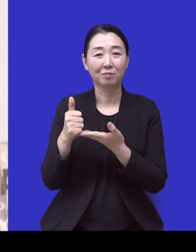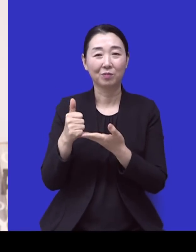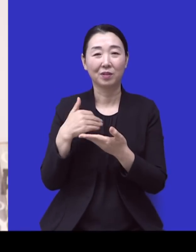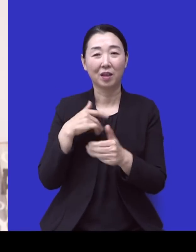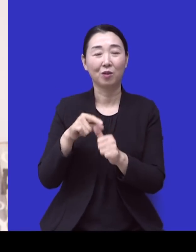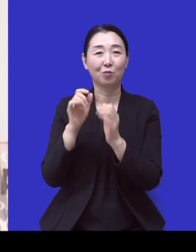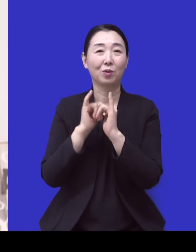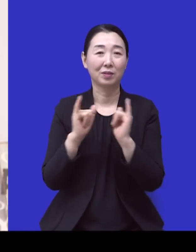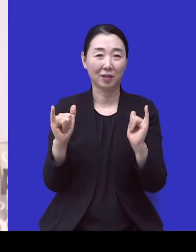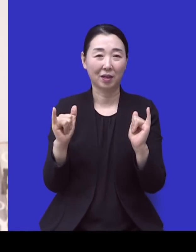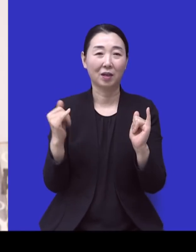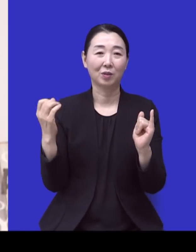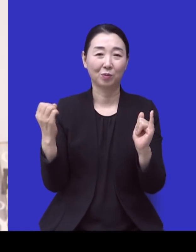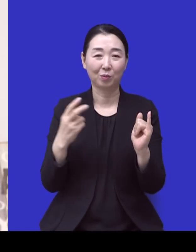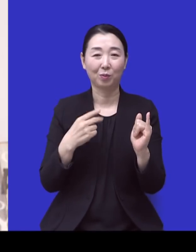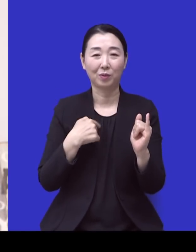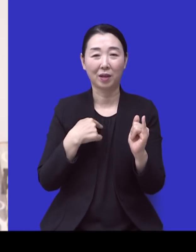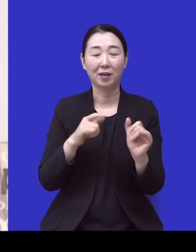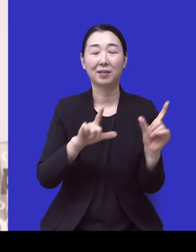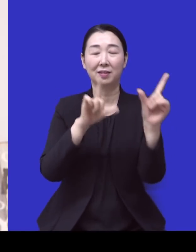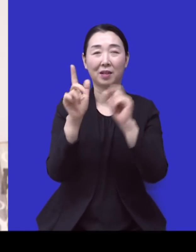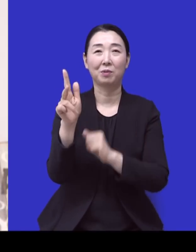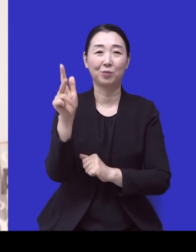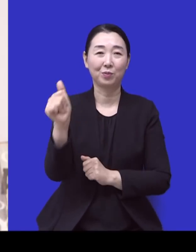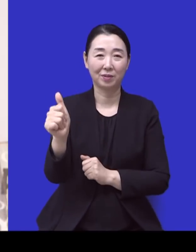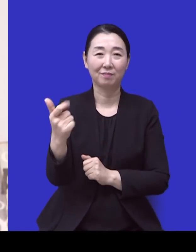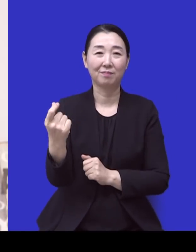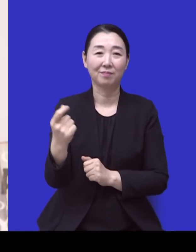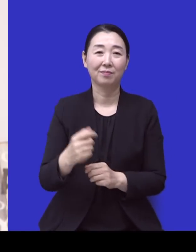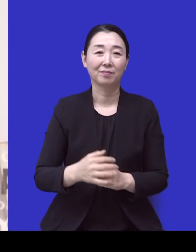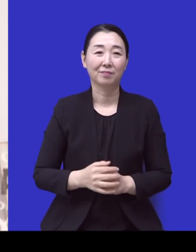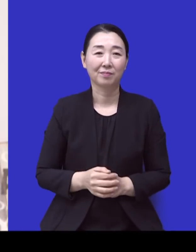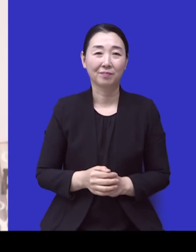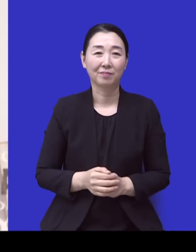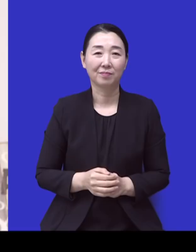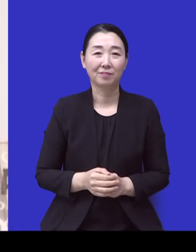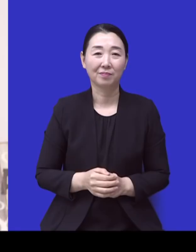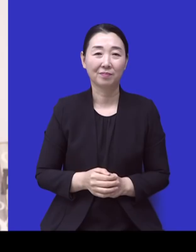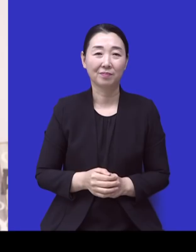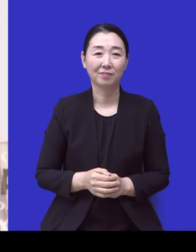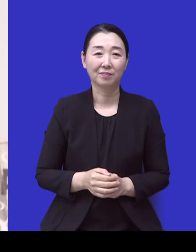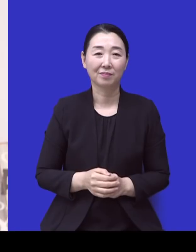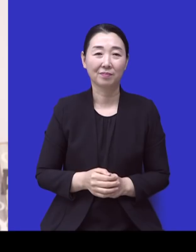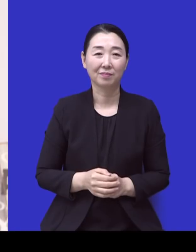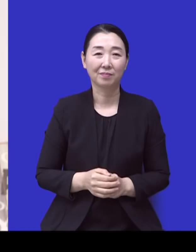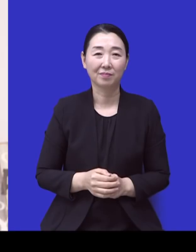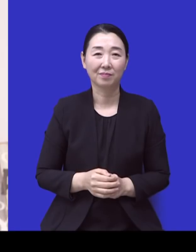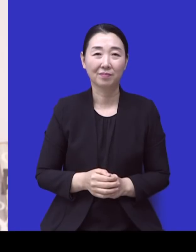저의 구원자이시자 저의 삶의 주인이신 것 같아요. 정말 저를